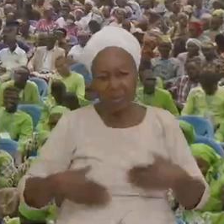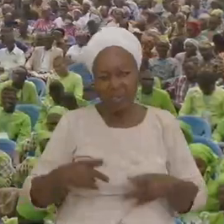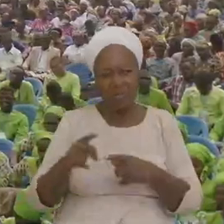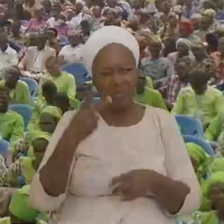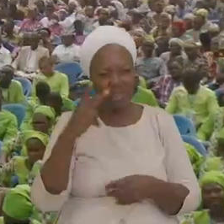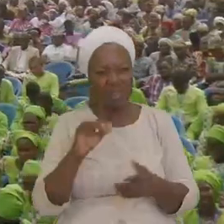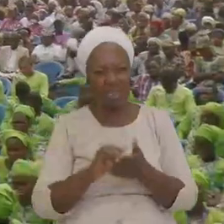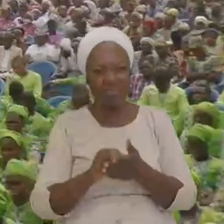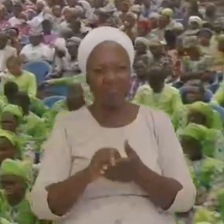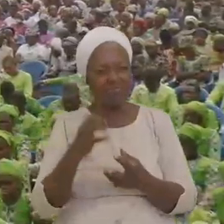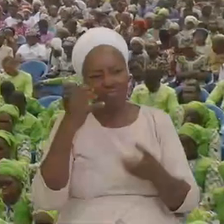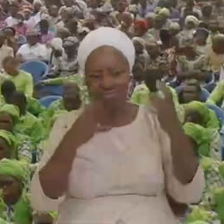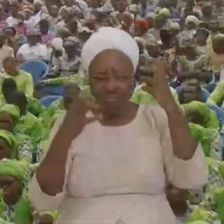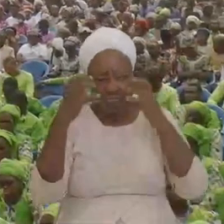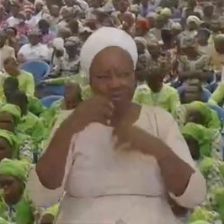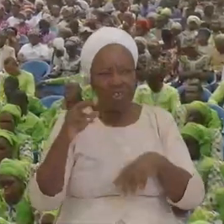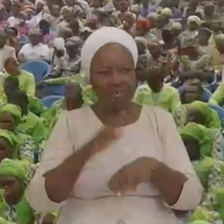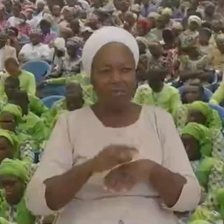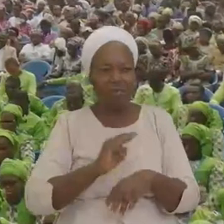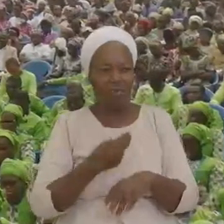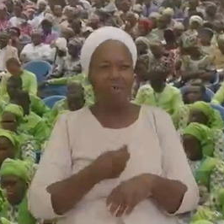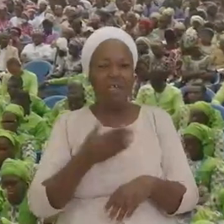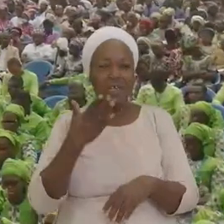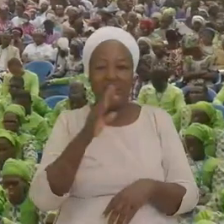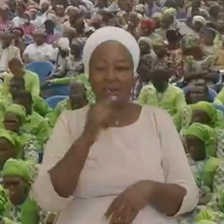d'autres parties de notre corps, nous voyons les rides.